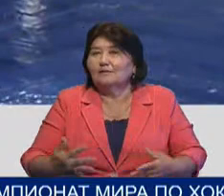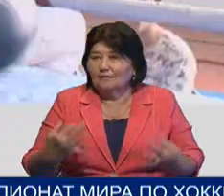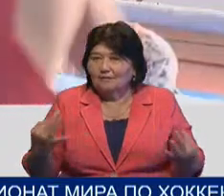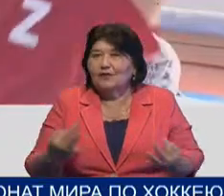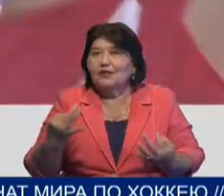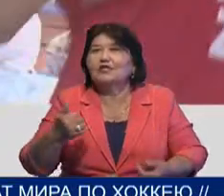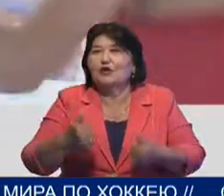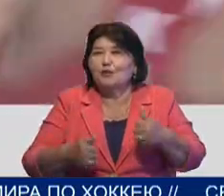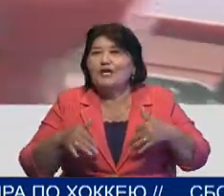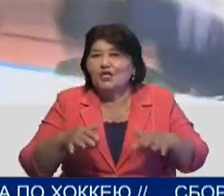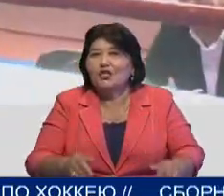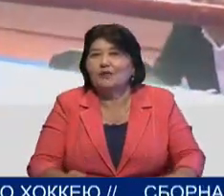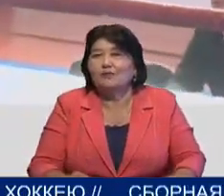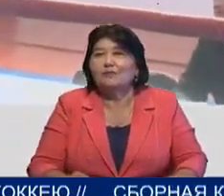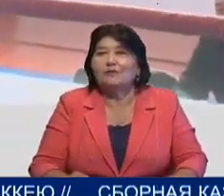поединки